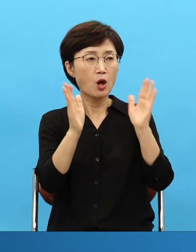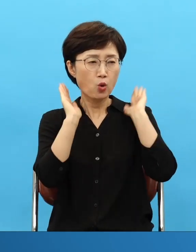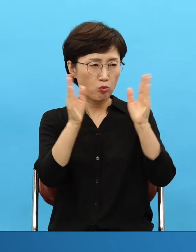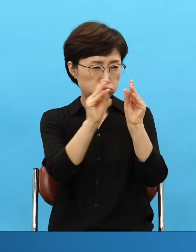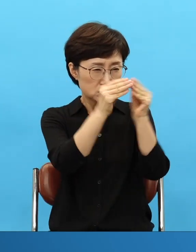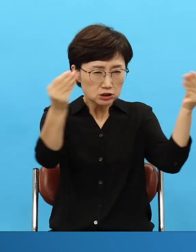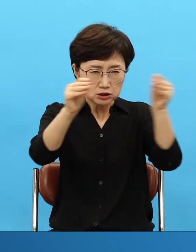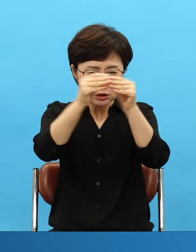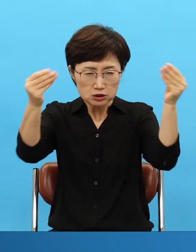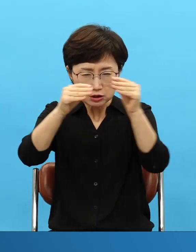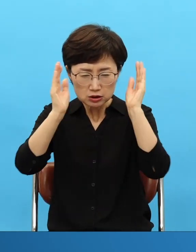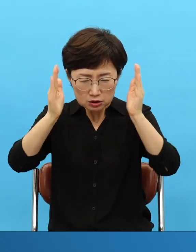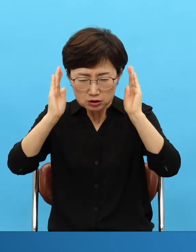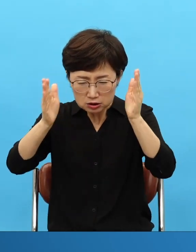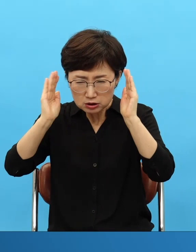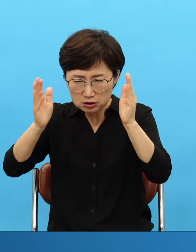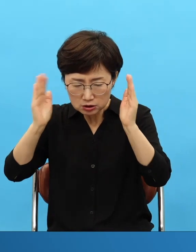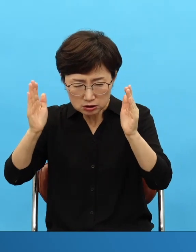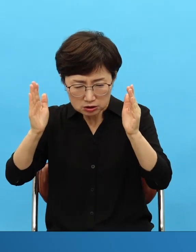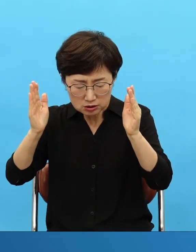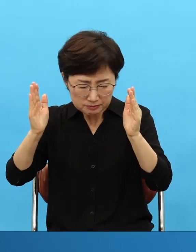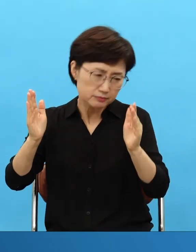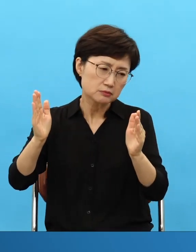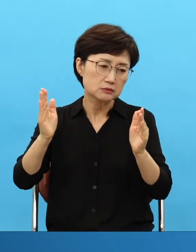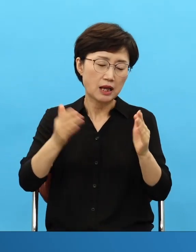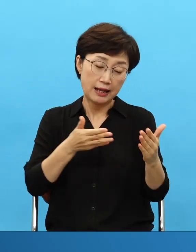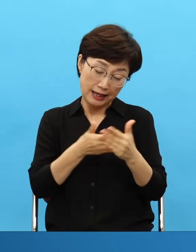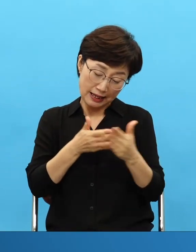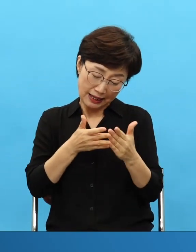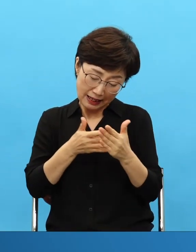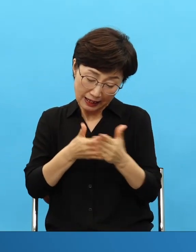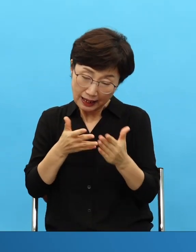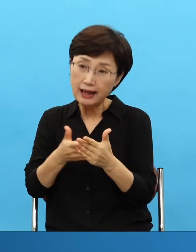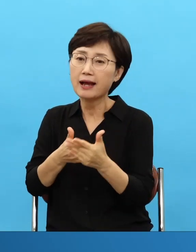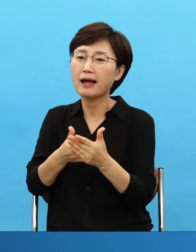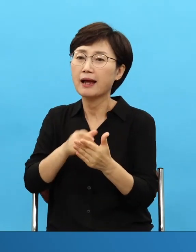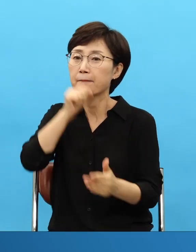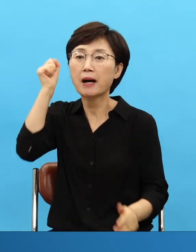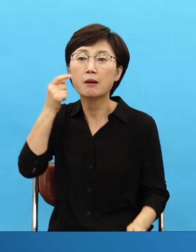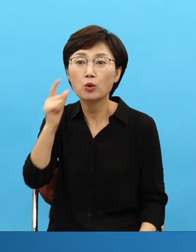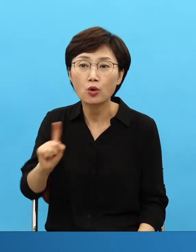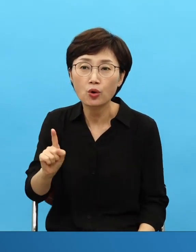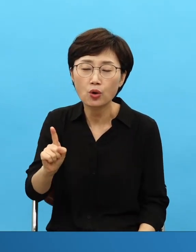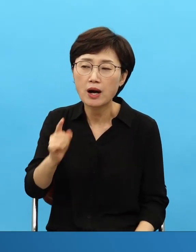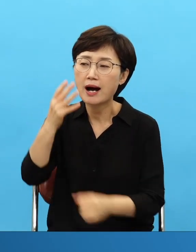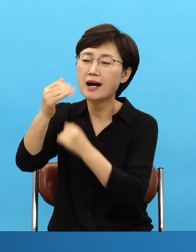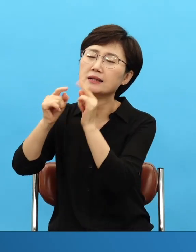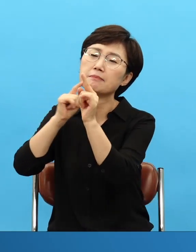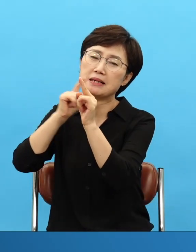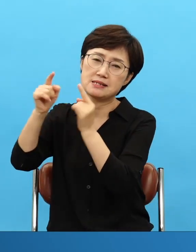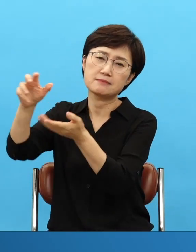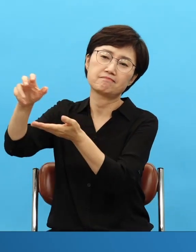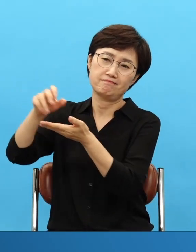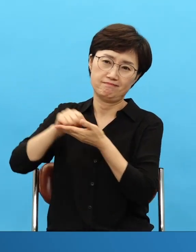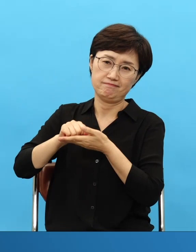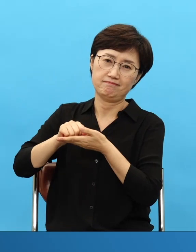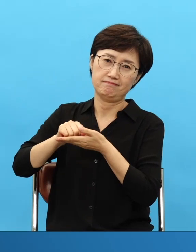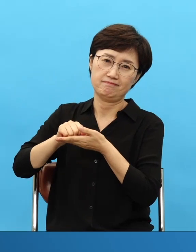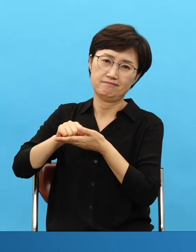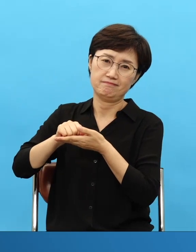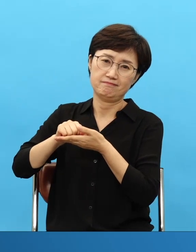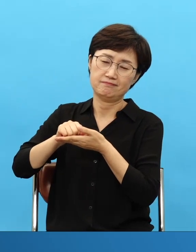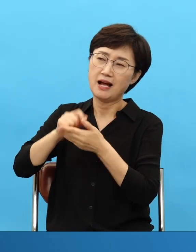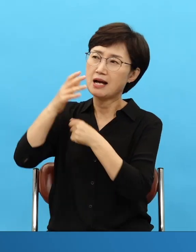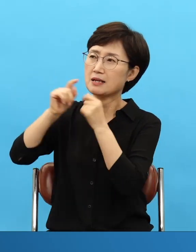답은 말씀에서 나왔어요. And the answer came from inside the Word. 경제고통 당한 적이 없습니다.